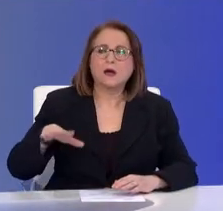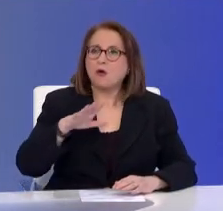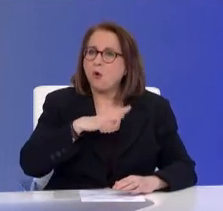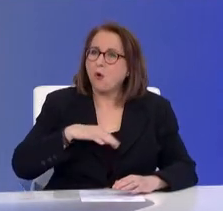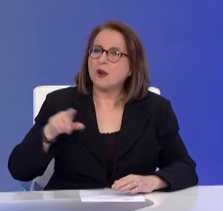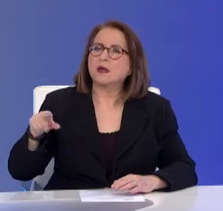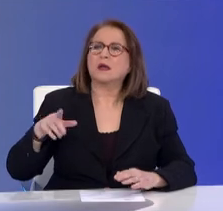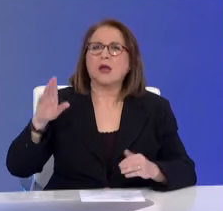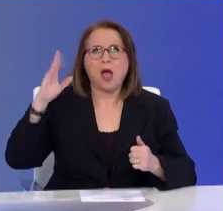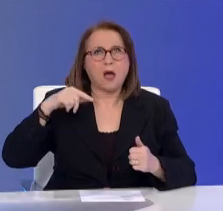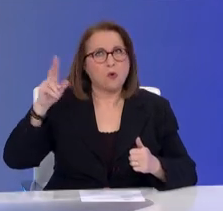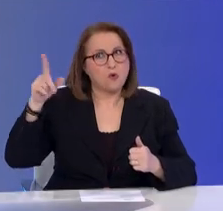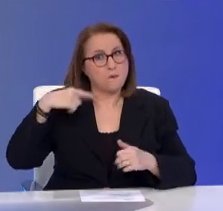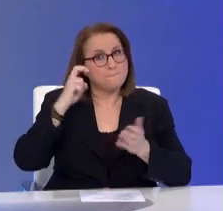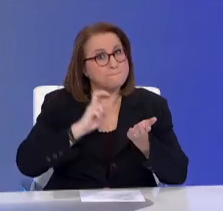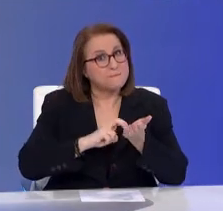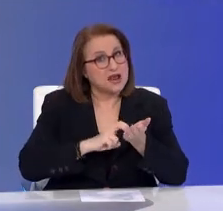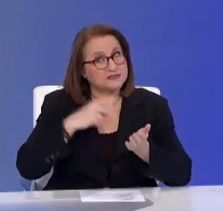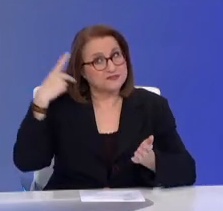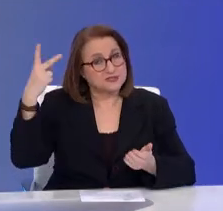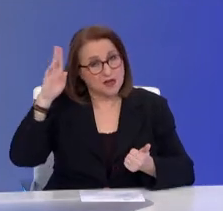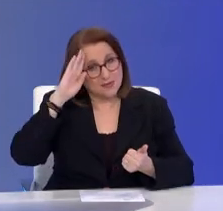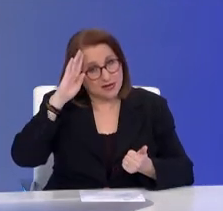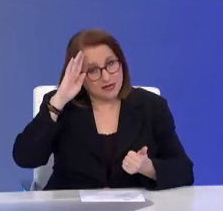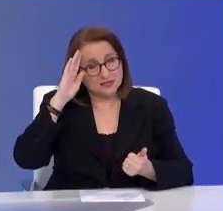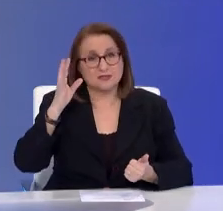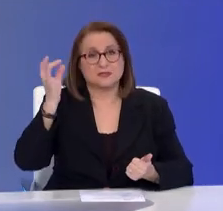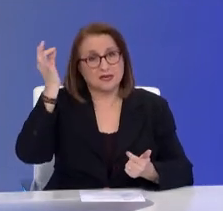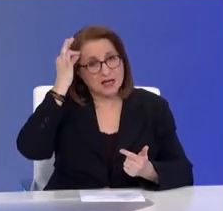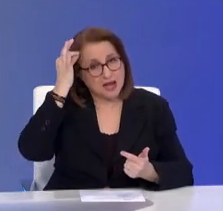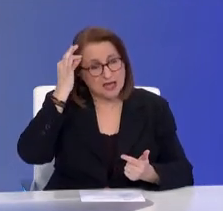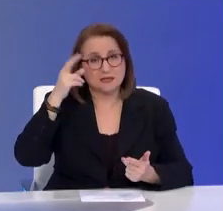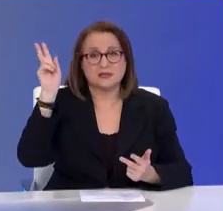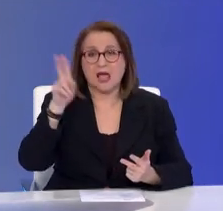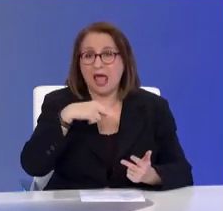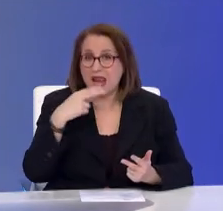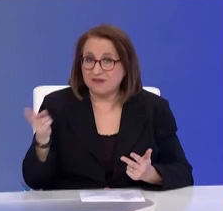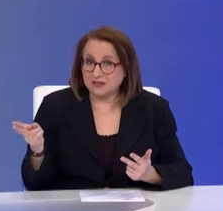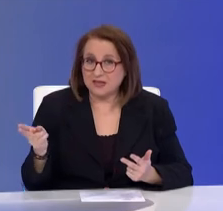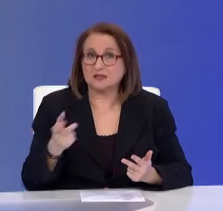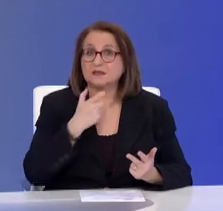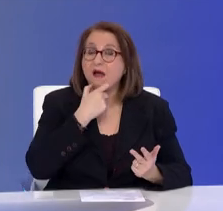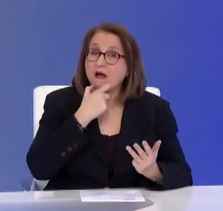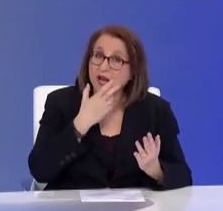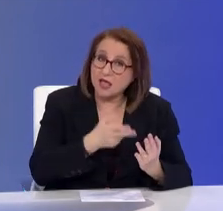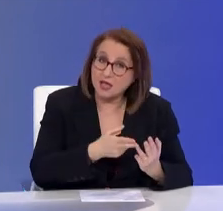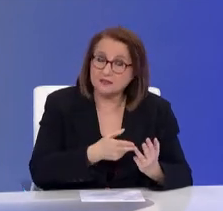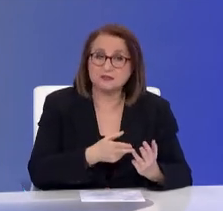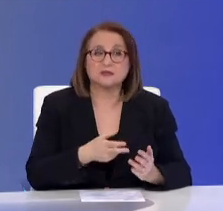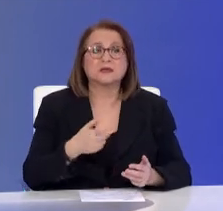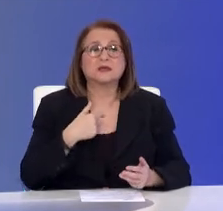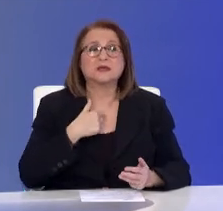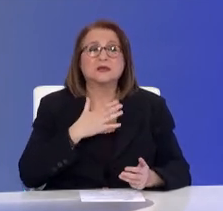εξοχότατη πρέσβη των Ηνωμένων Πολιτειών, της Μεγάλης Βρετανίας, της Ελβετίας και